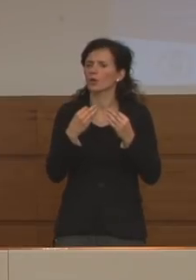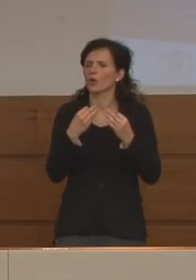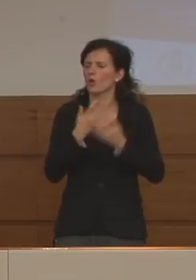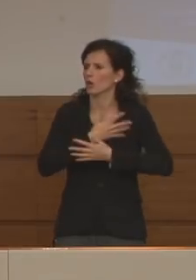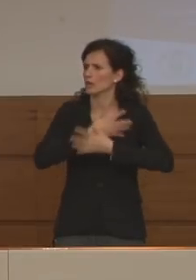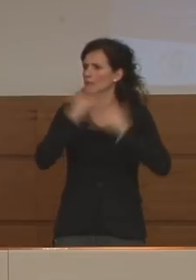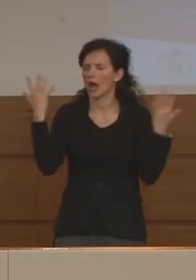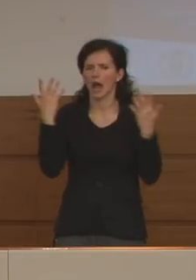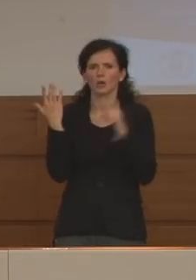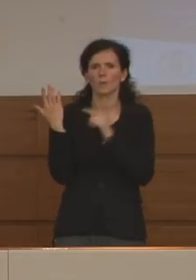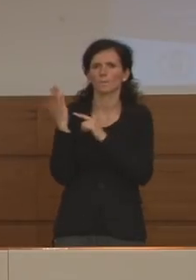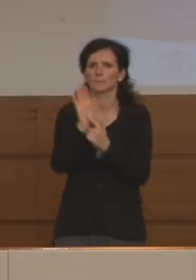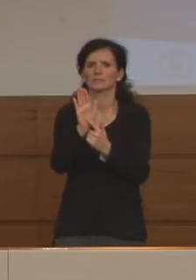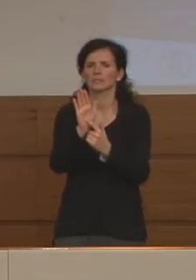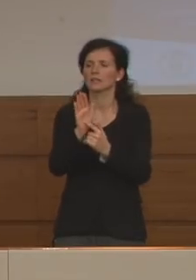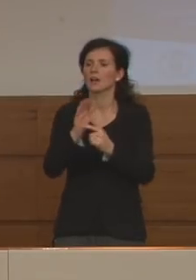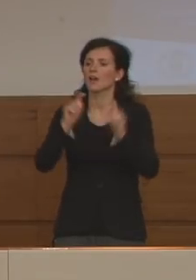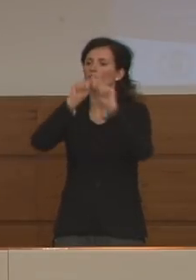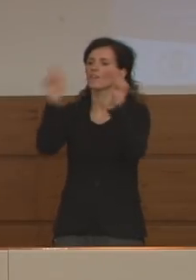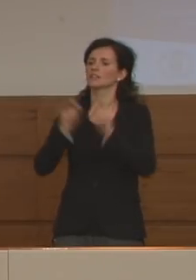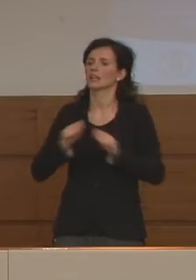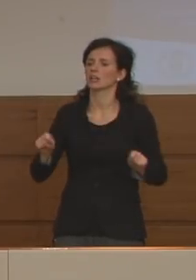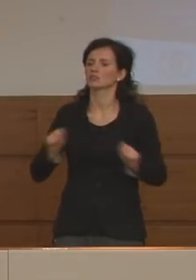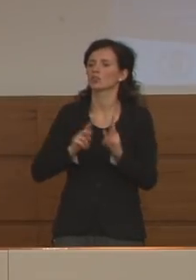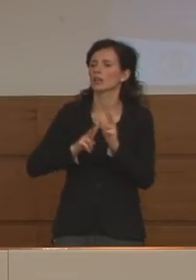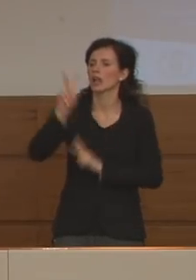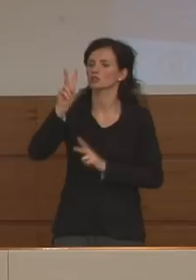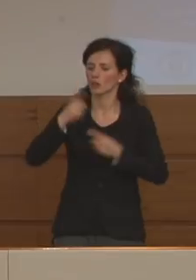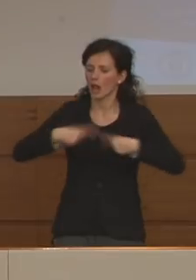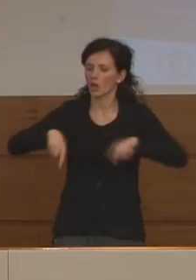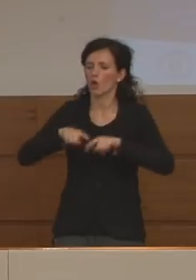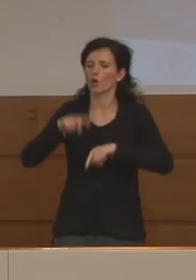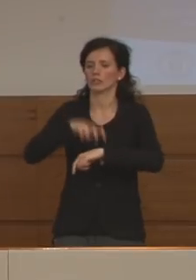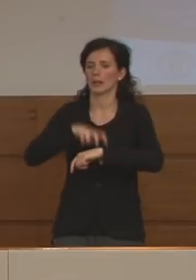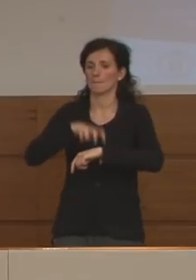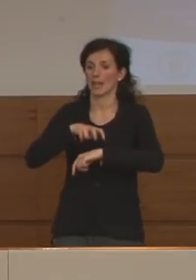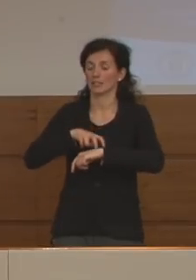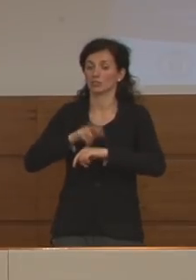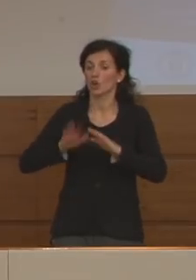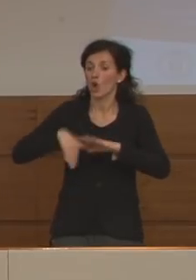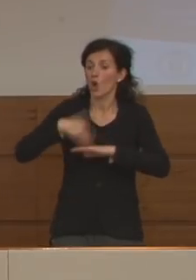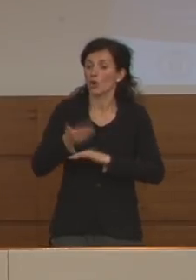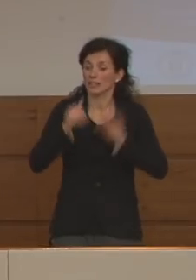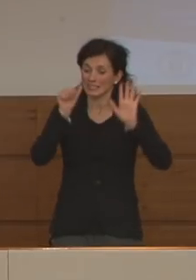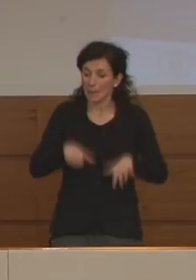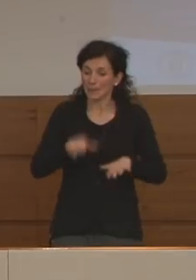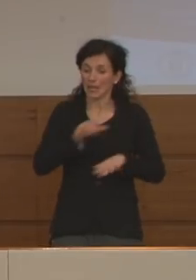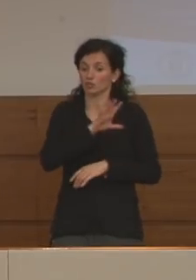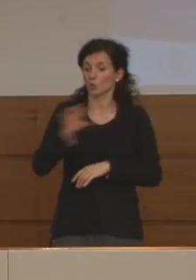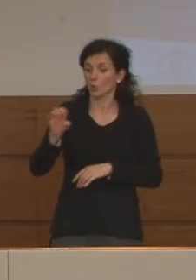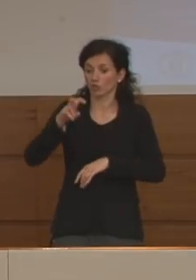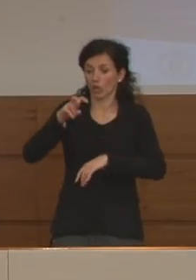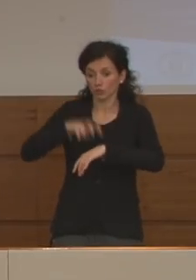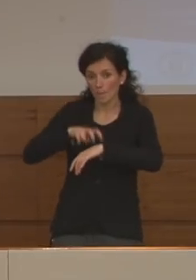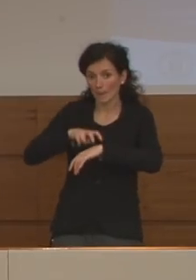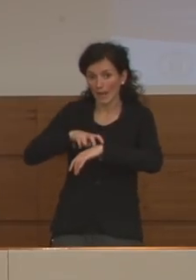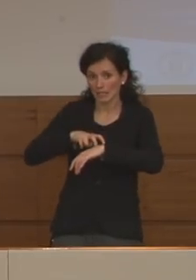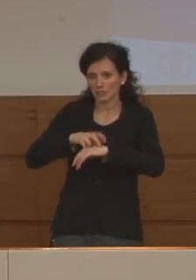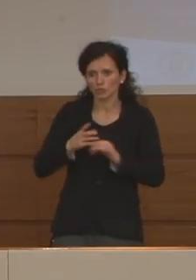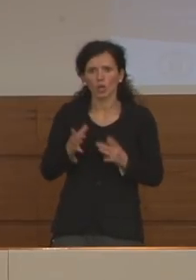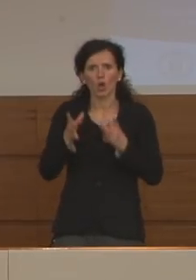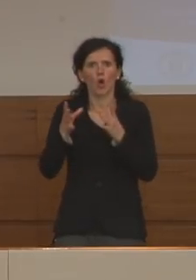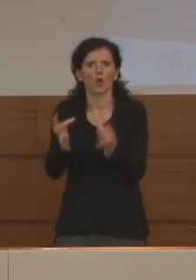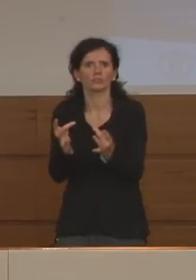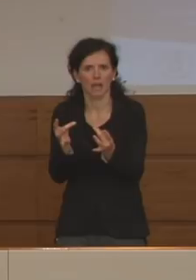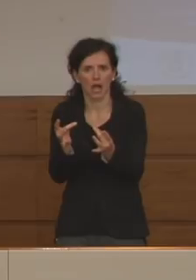propria dalla federazione nazionale dell'ordine dei medici oltre 6.500 medici sono stati contagiati